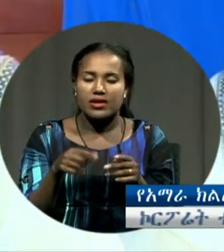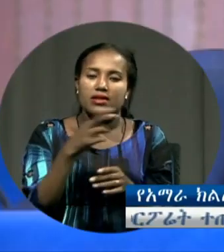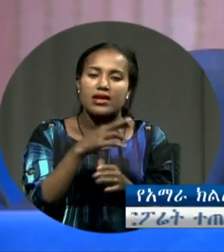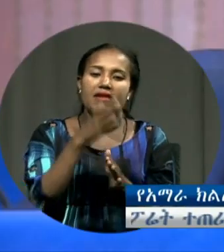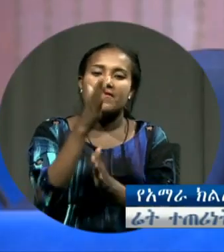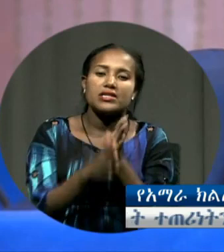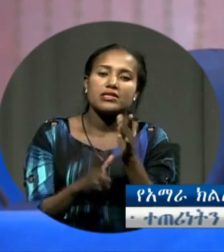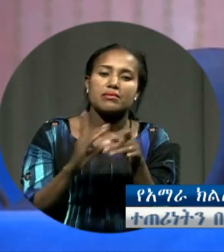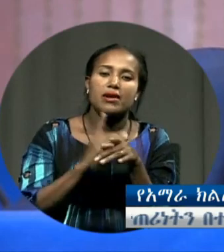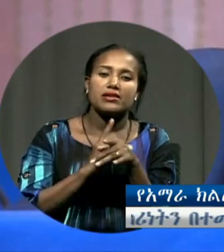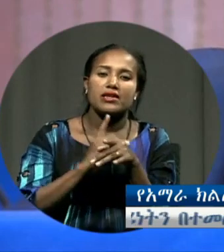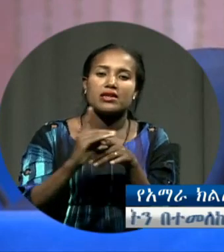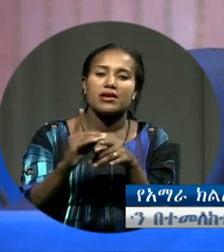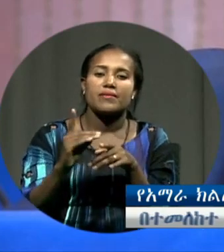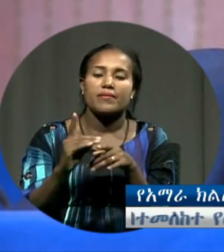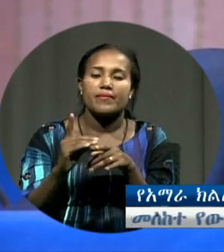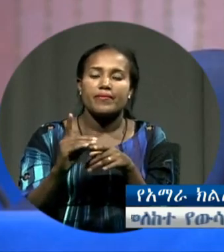የአፈጻጸም አቅጣጫ